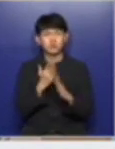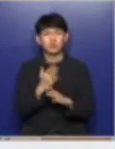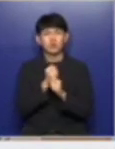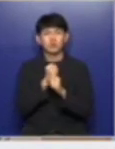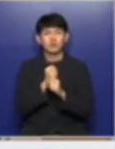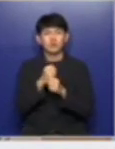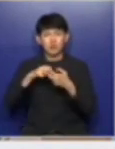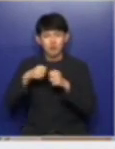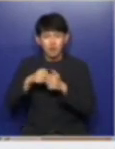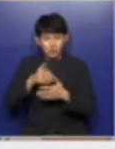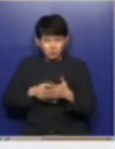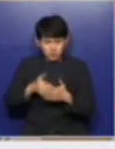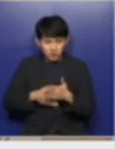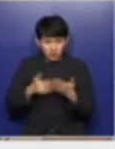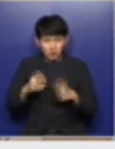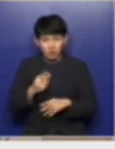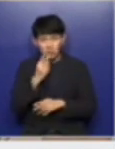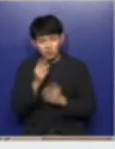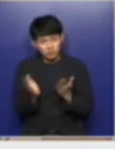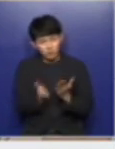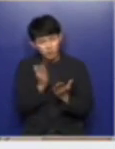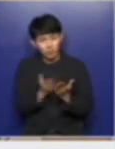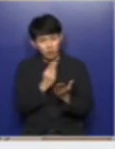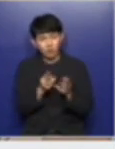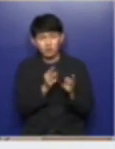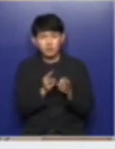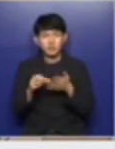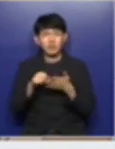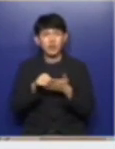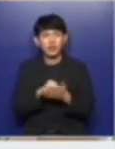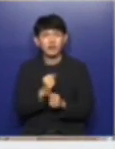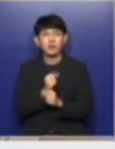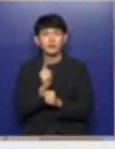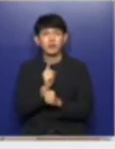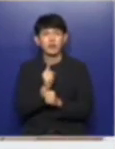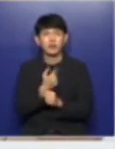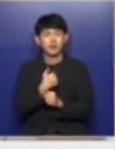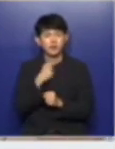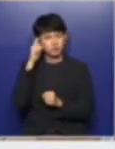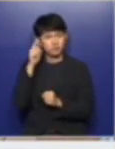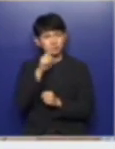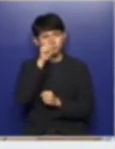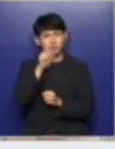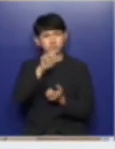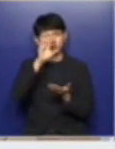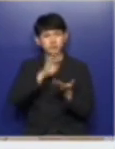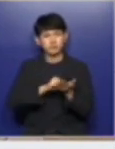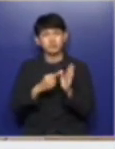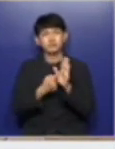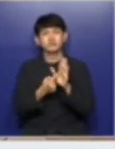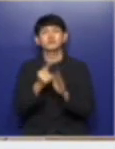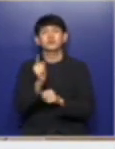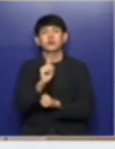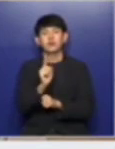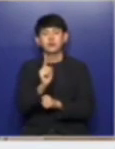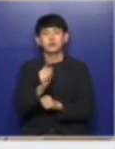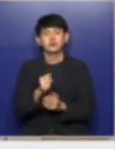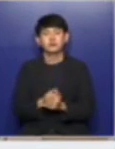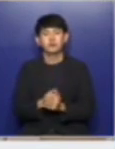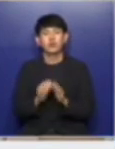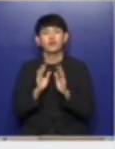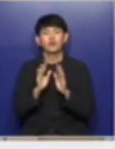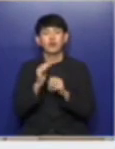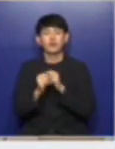านทำแล้วก็เปิดไปดูเนื้อในว่าท่านมีแนวทางแก้อย่างไรแล้วเราจะมีข้อสังเกตข้อเสนอแนะท่านอย่างไรก็ฝากครับ